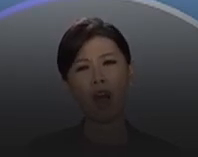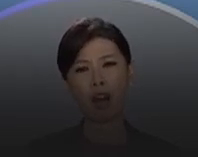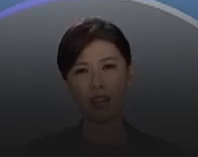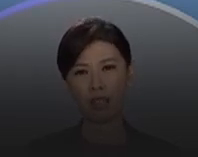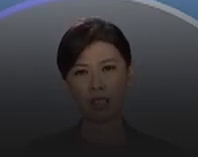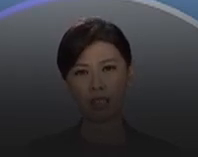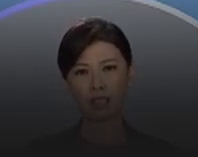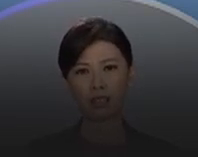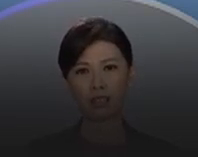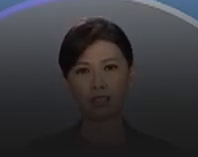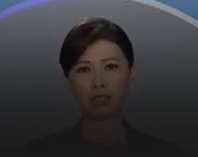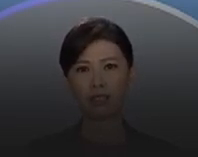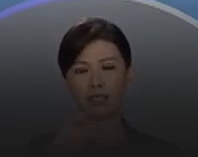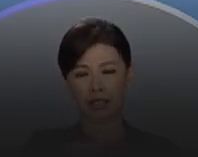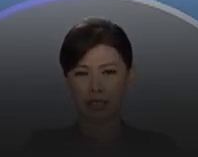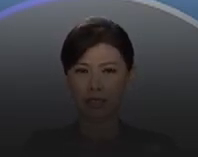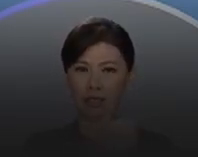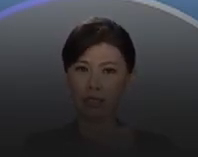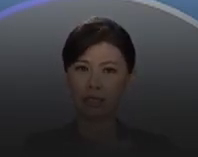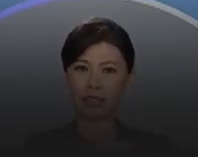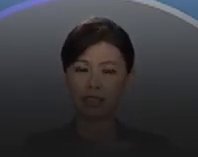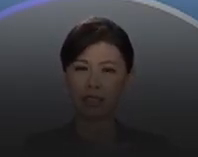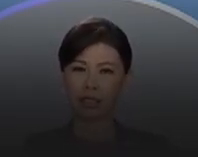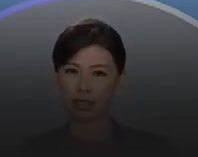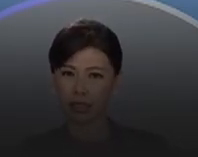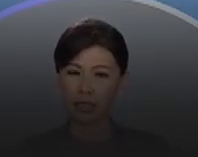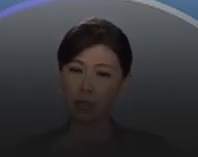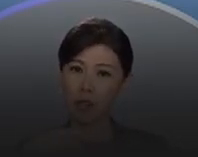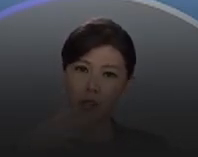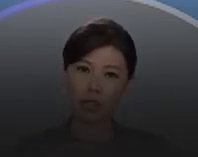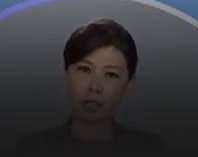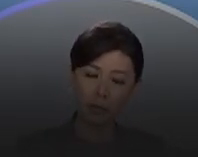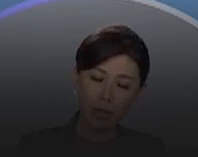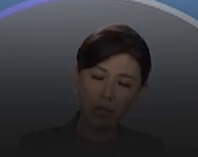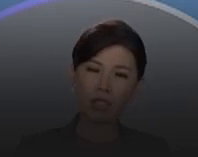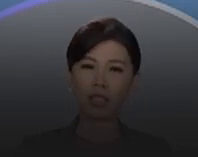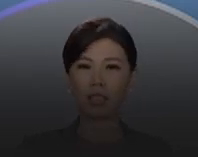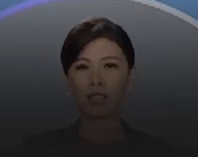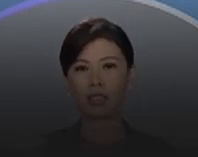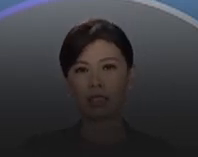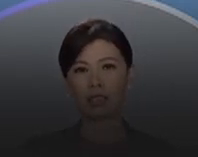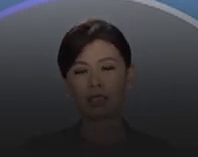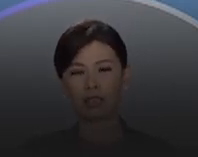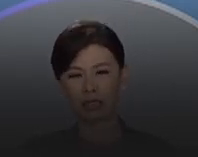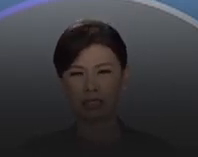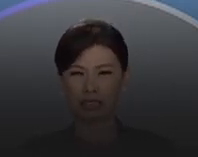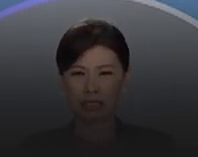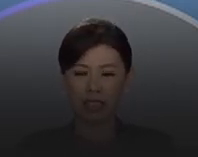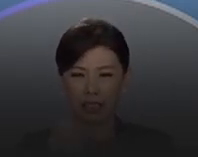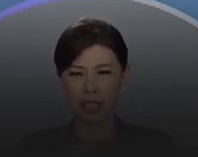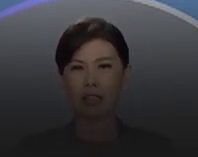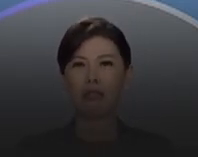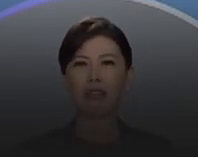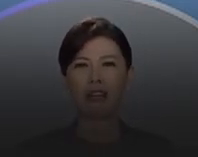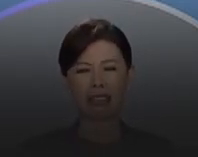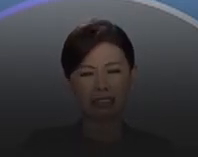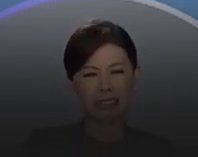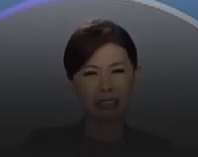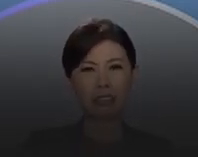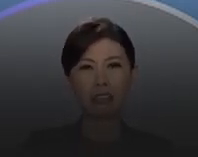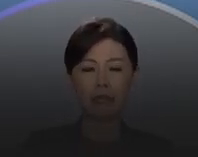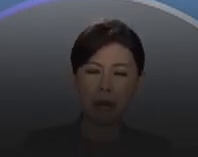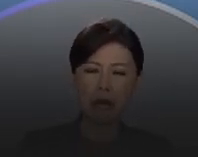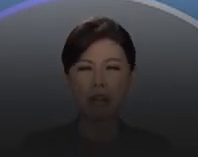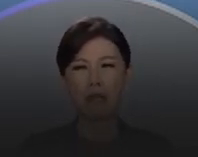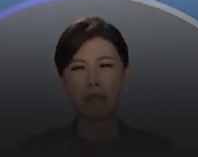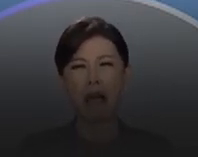英董事长带了《苹果日报》跟《一周刊》进了台湾，把整个台湾的媒体弄得腥风血雨，弄得八卦新闻，害